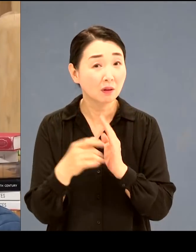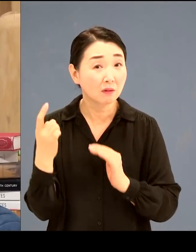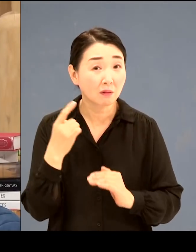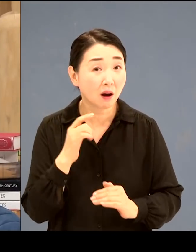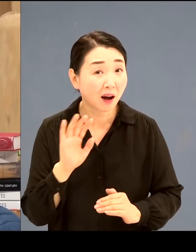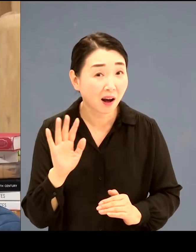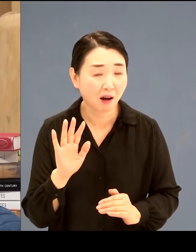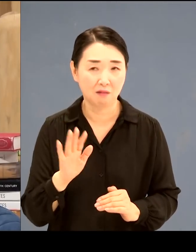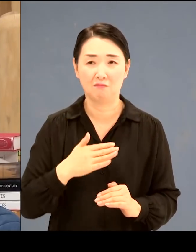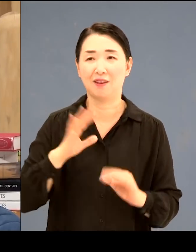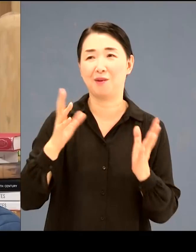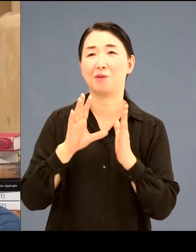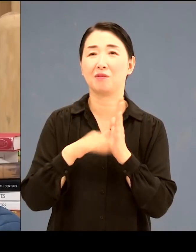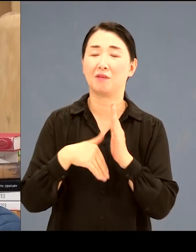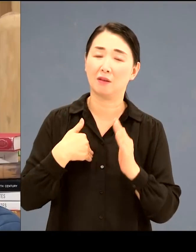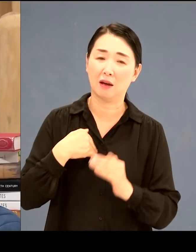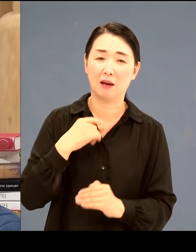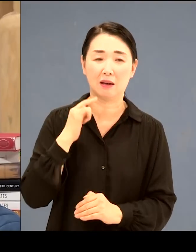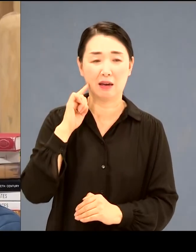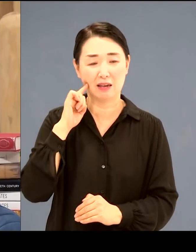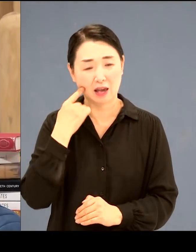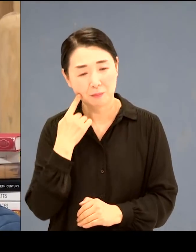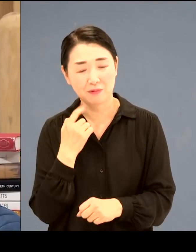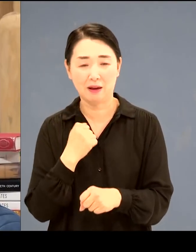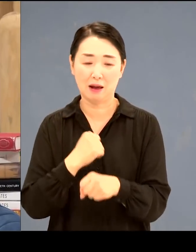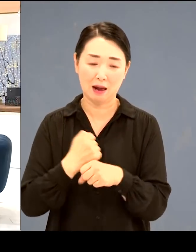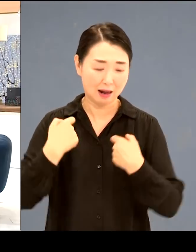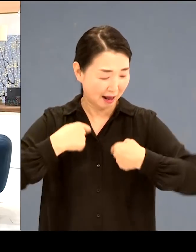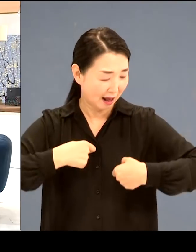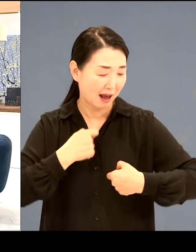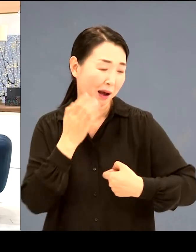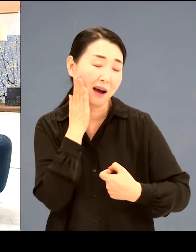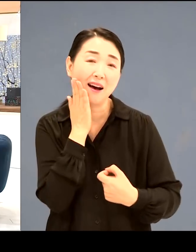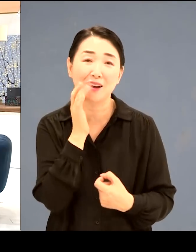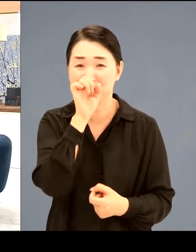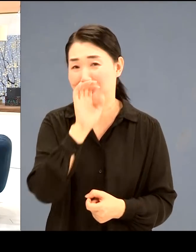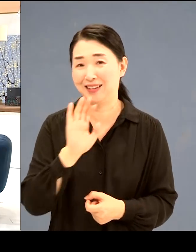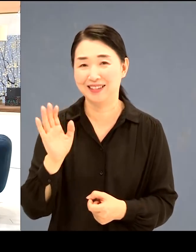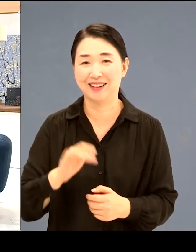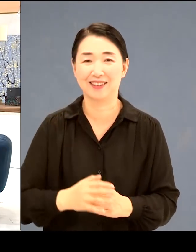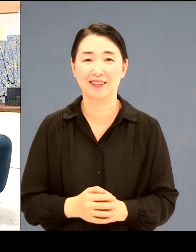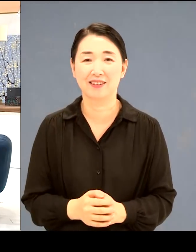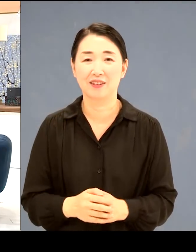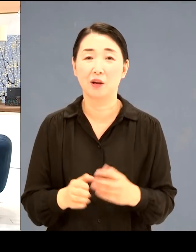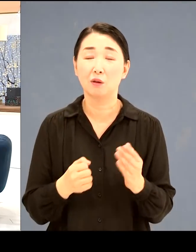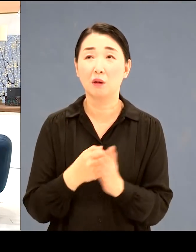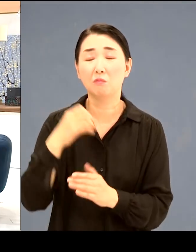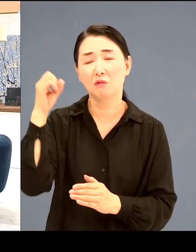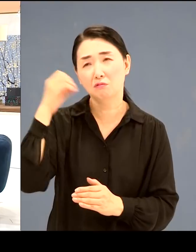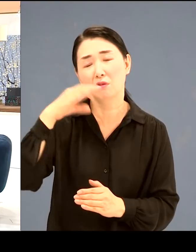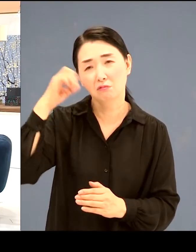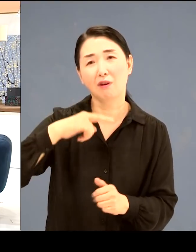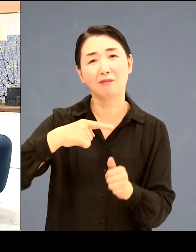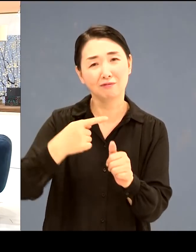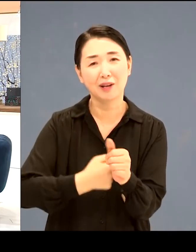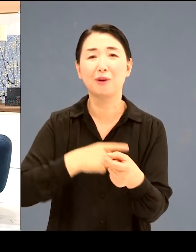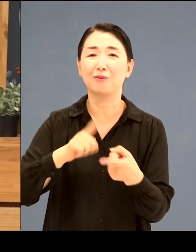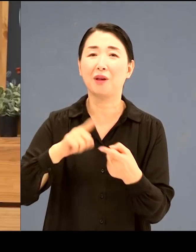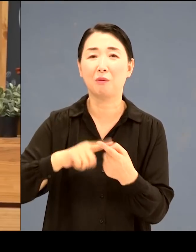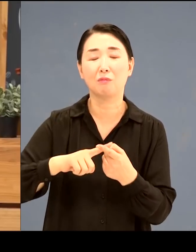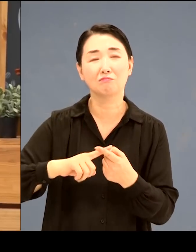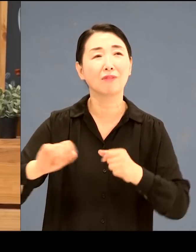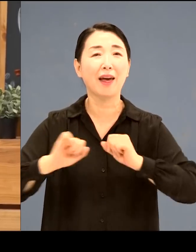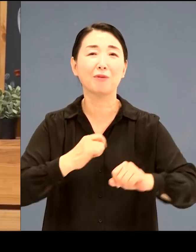아니요, 어렸을 때는 제가 꾸미는 거를 별로 좋아하지 않아서요. 아, 예. 별로 멋 안 부리고 다녔어요. 남자같이 하고 다녔어요,